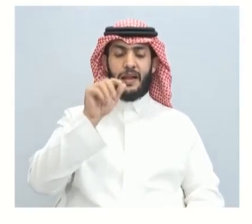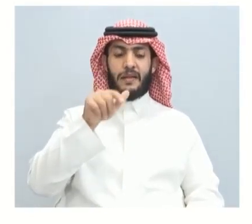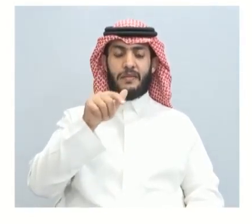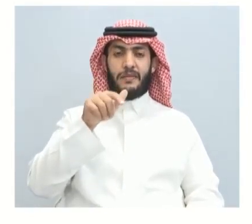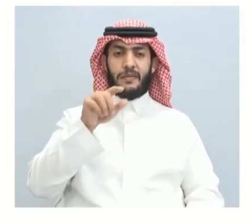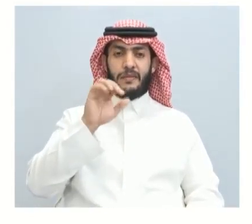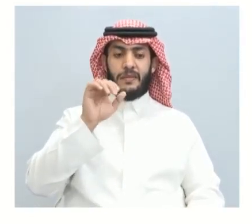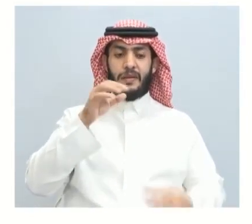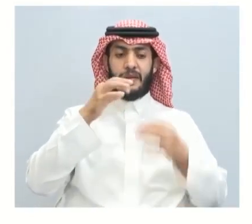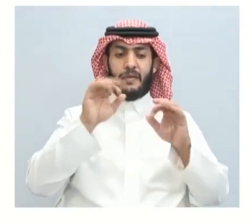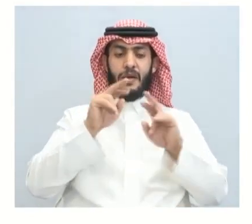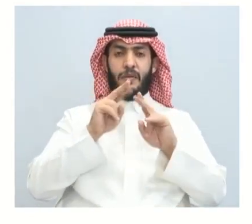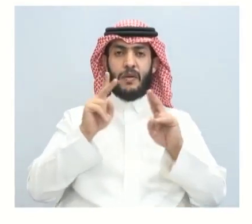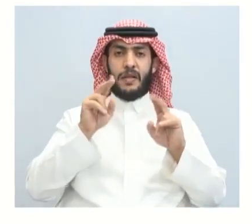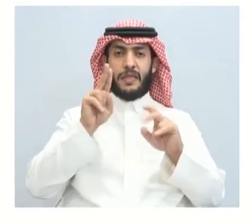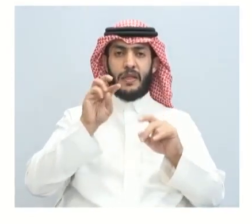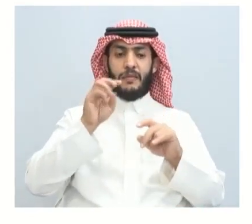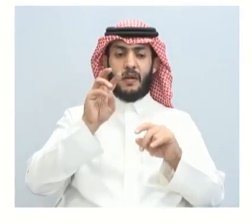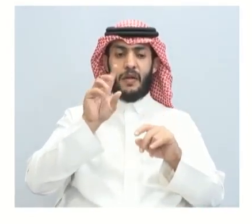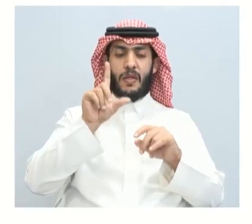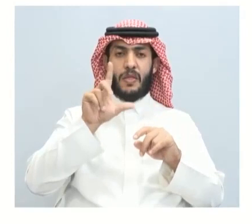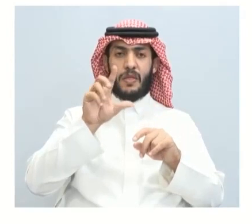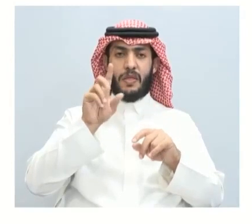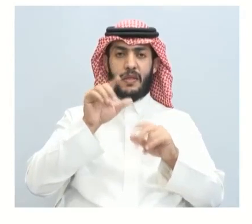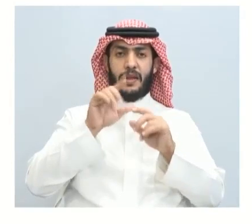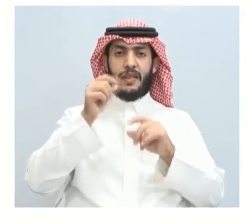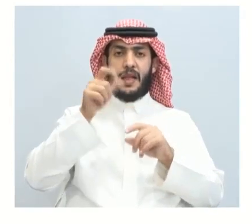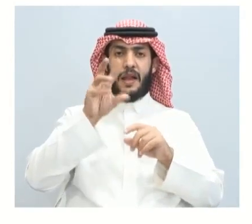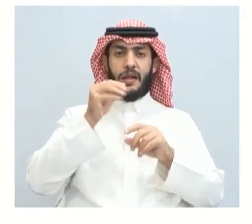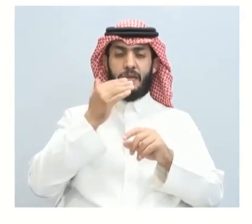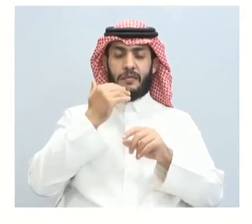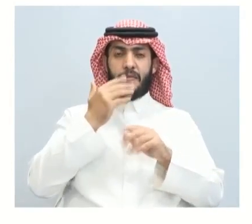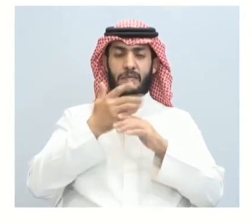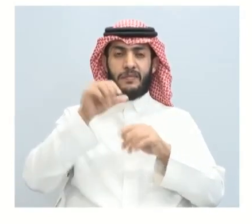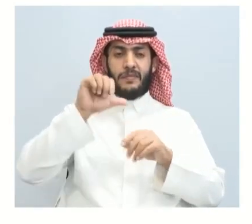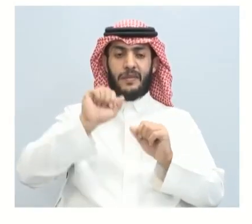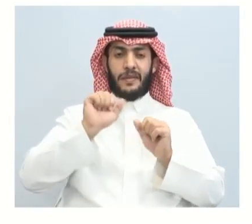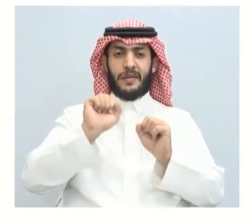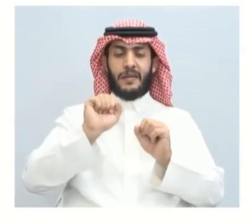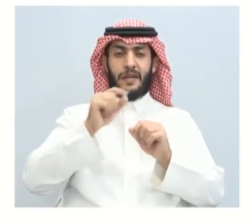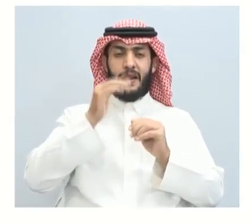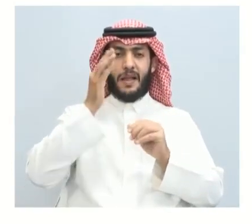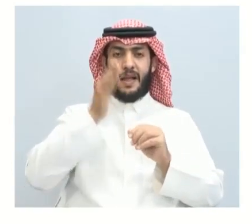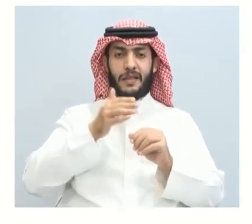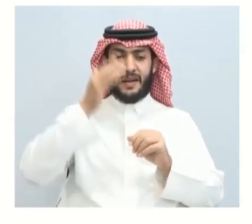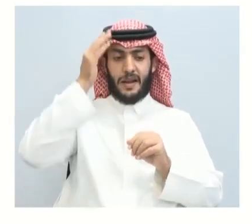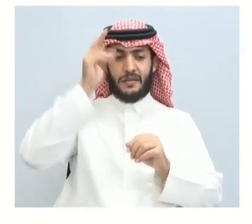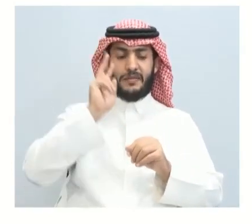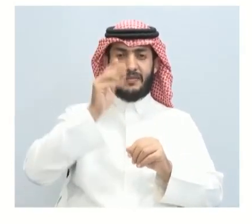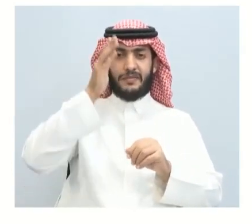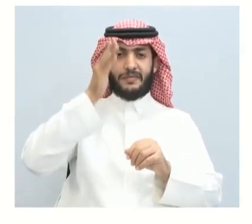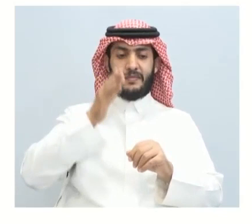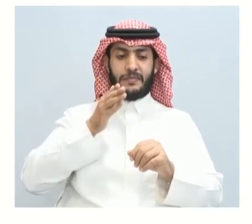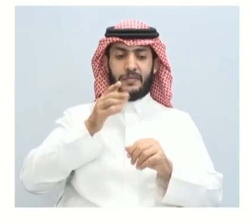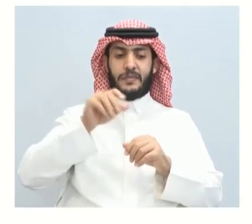الدائره حققت جميع انواع التماثل ولكنها لا تمثل داله طبعا لانها تفشل في اختبار الخط الراسي شوفوا لو سويت خط